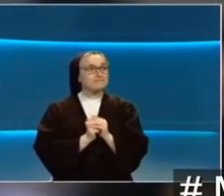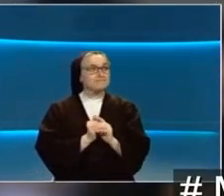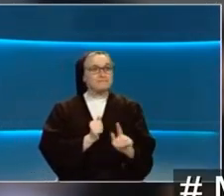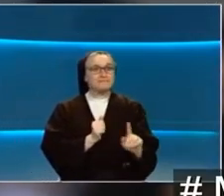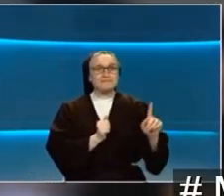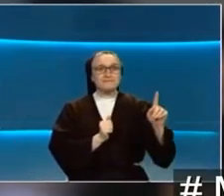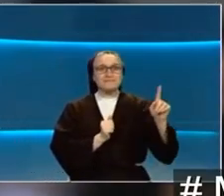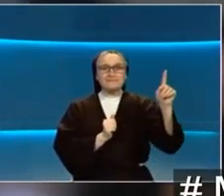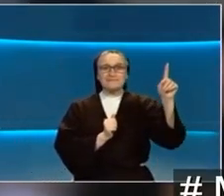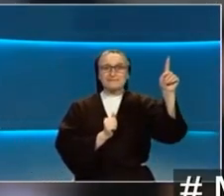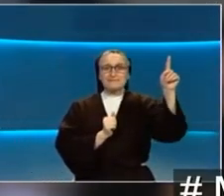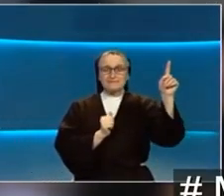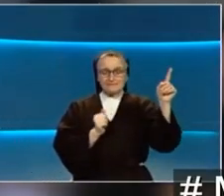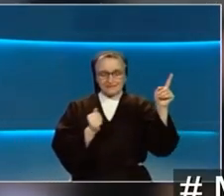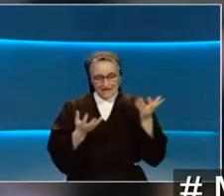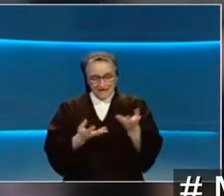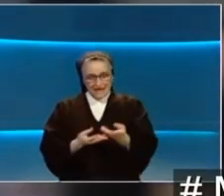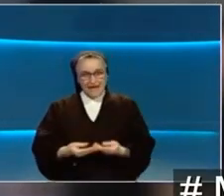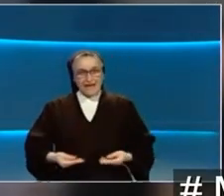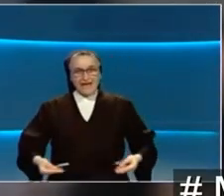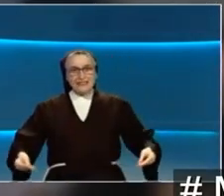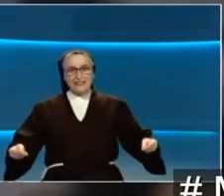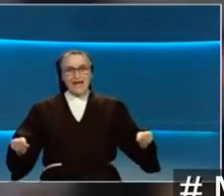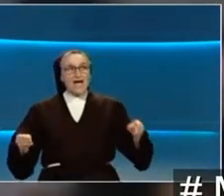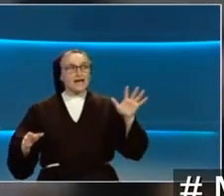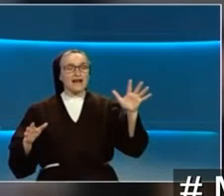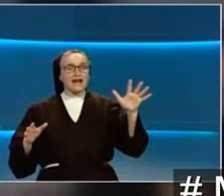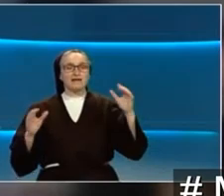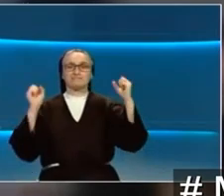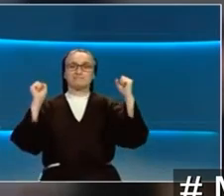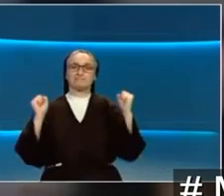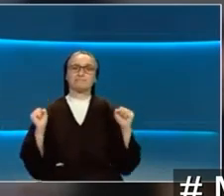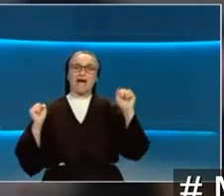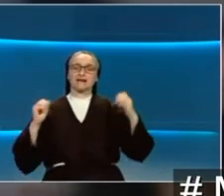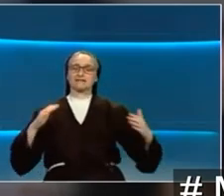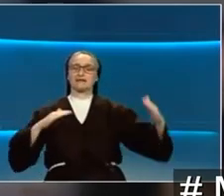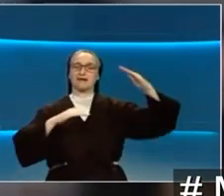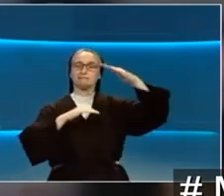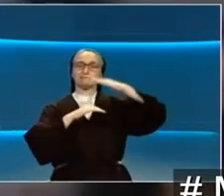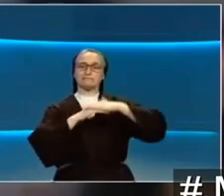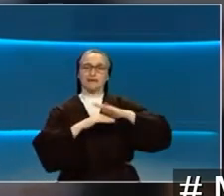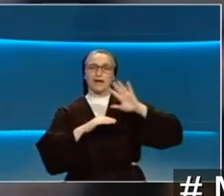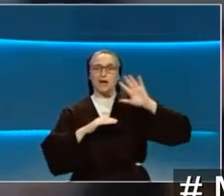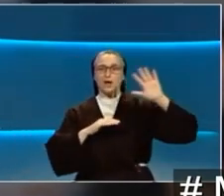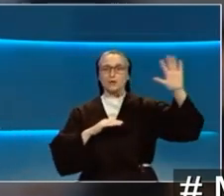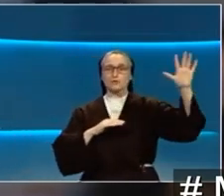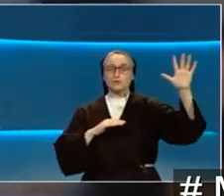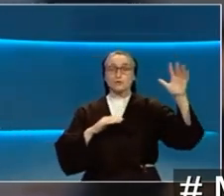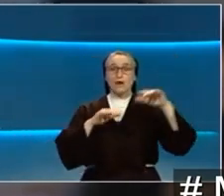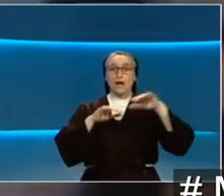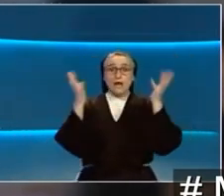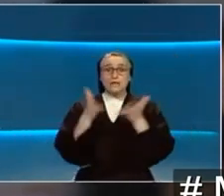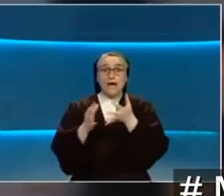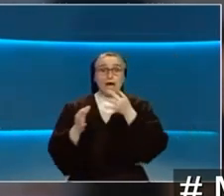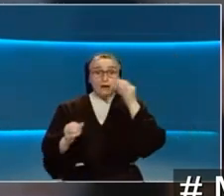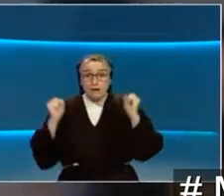fundasti terram super stabilitatem suam,